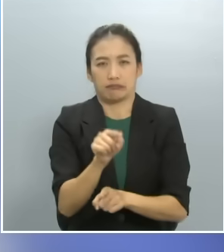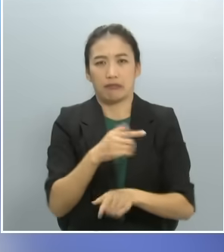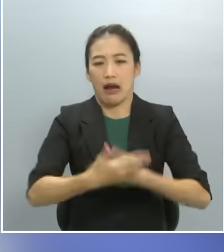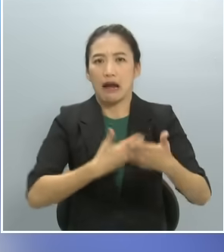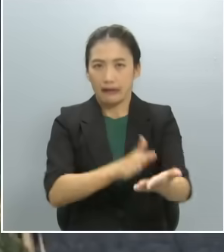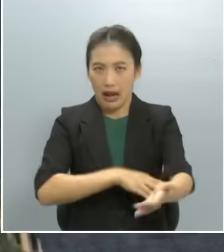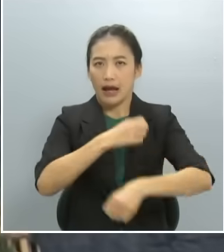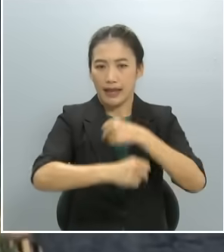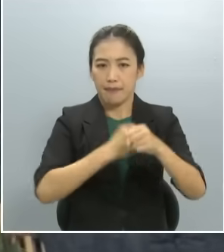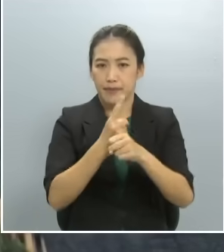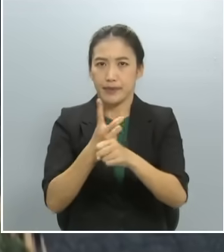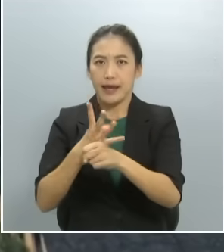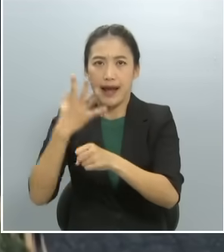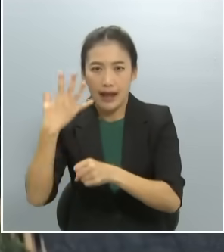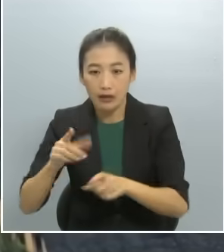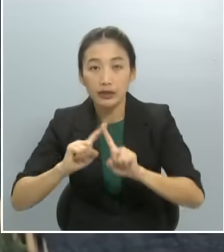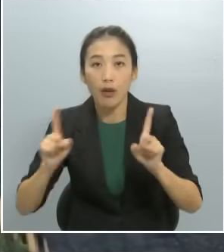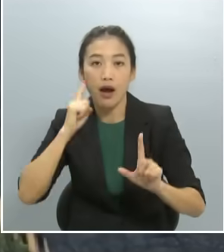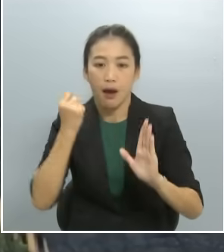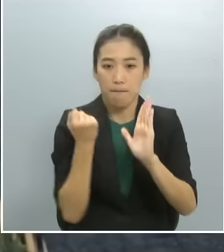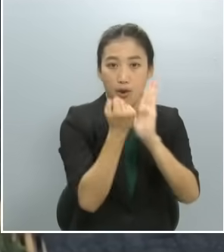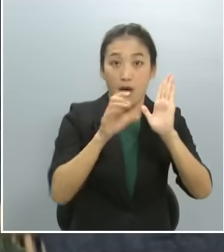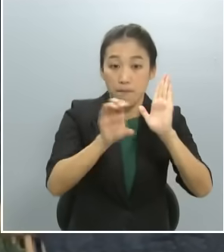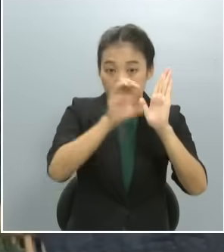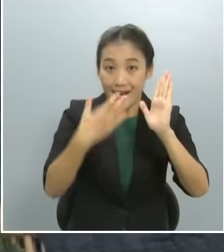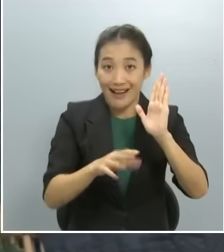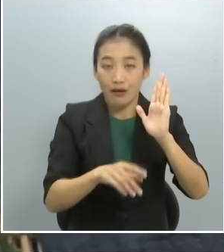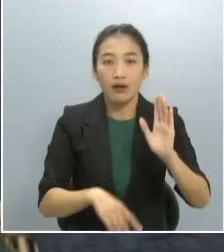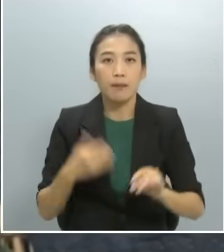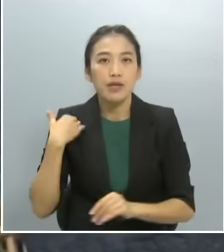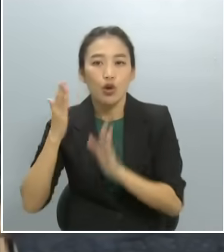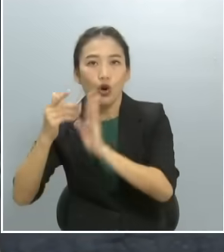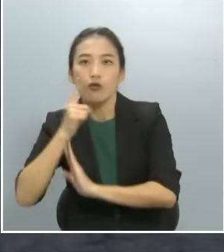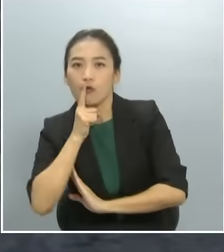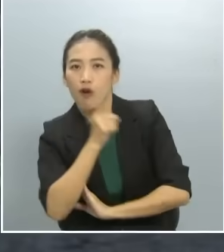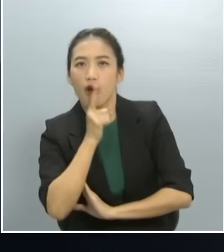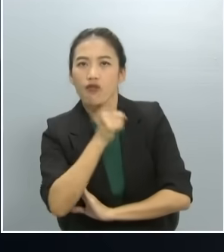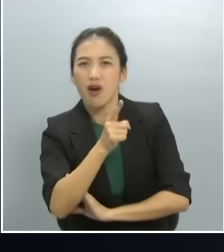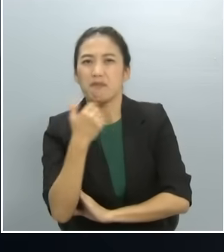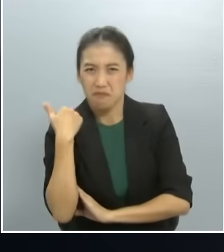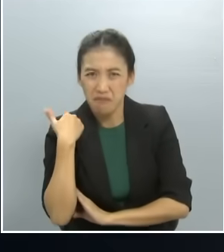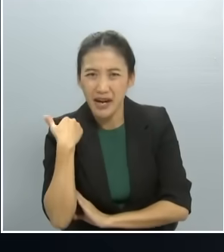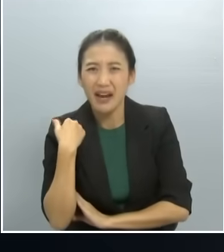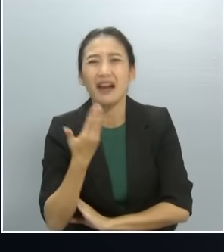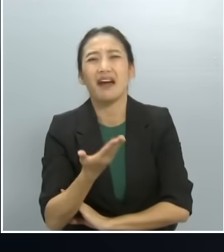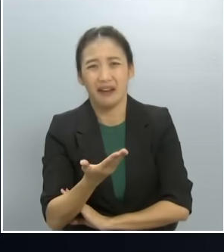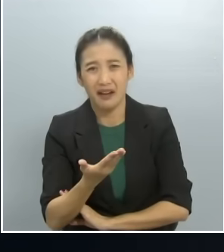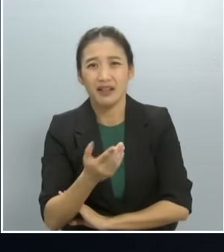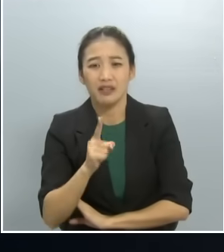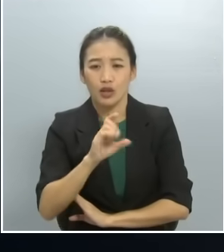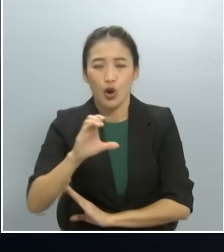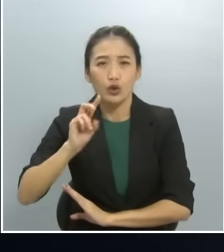เนี่ยมีการไปฟ้องร้องเขาเนี่ยถึงร้อย2ล้านบาทแล้วยังมีคนอื่นๆที่โดนไปอีกด้วยเนี่ยนะครับคือ